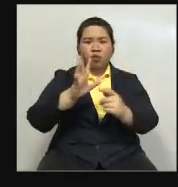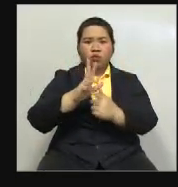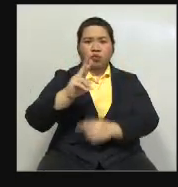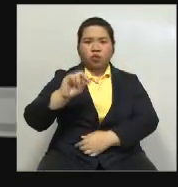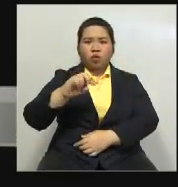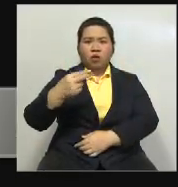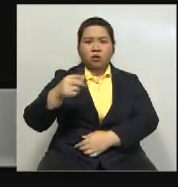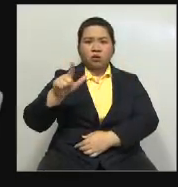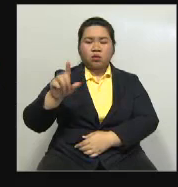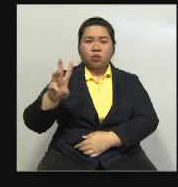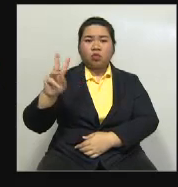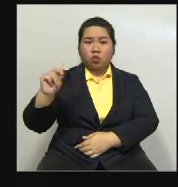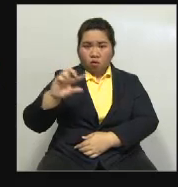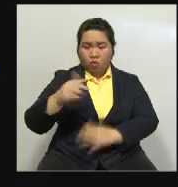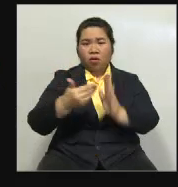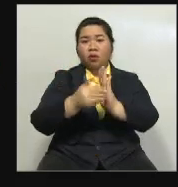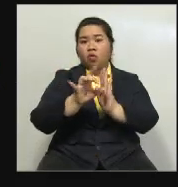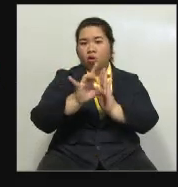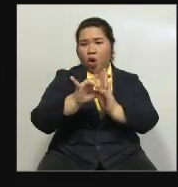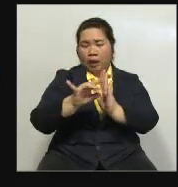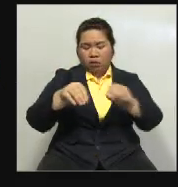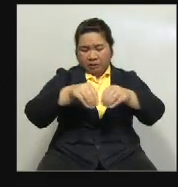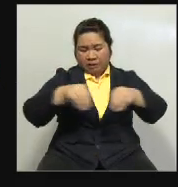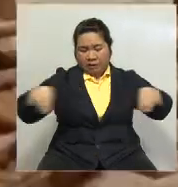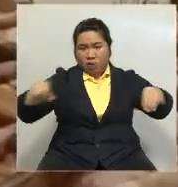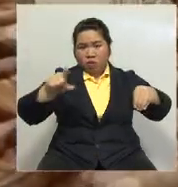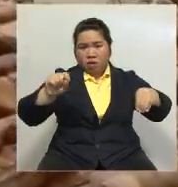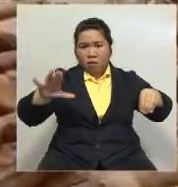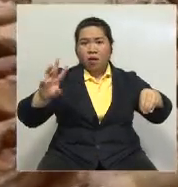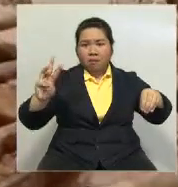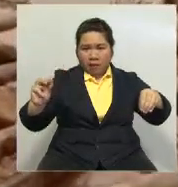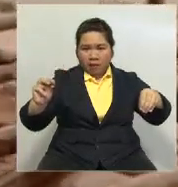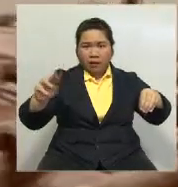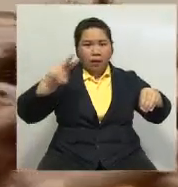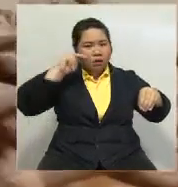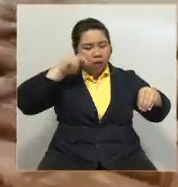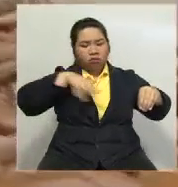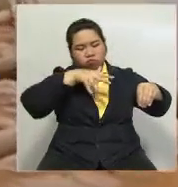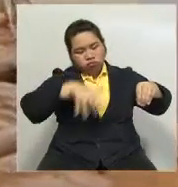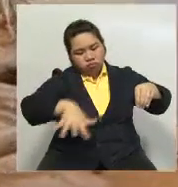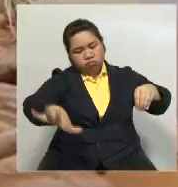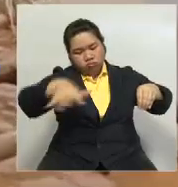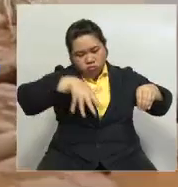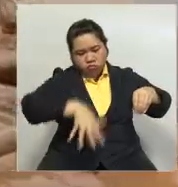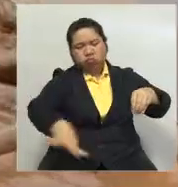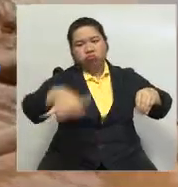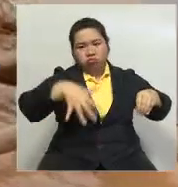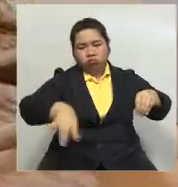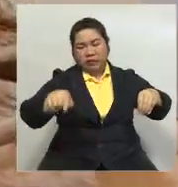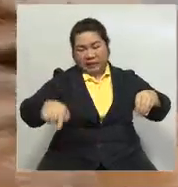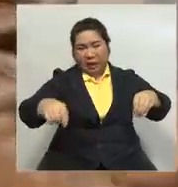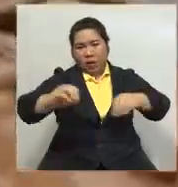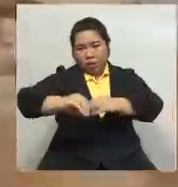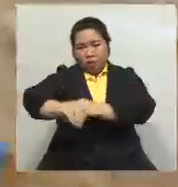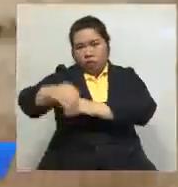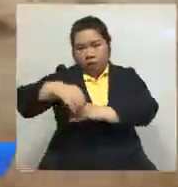ภูมิจังหวัดร้อยเอ็ดค่ะตอนนี้ชำรุดเป็นทางยาวประมาณ25เมตรนะคะก็มีปริมาตรน้ำไหลผ่านช่วงที่ขาดลงพื้นที่เกษตรกรรมอยู่